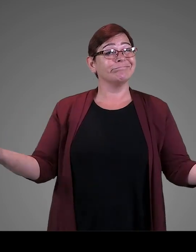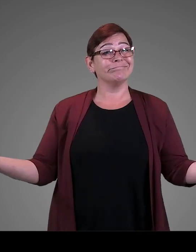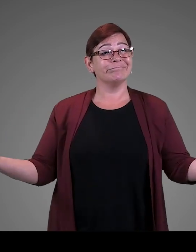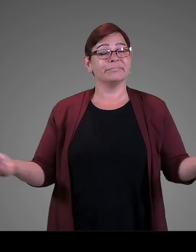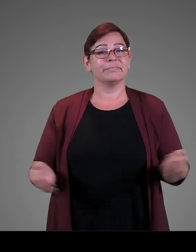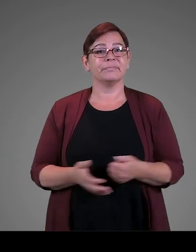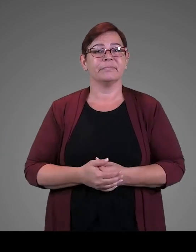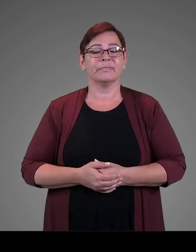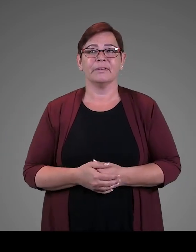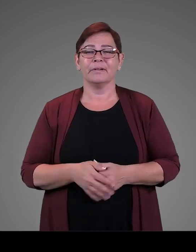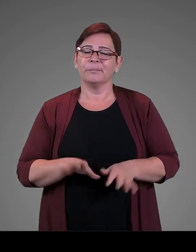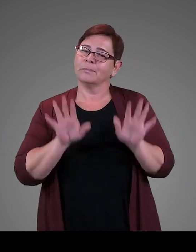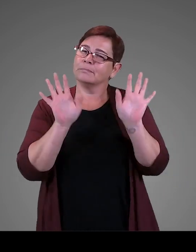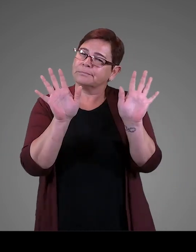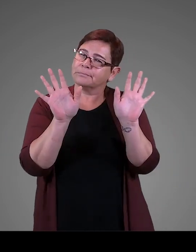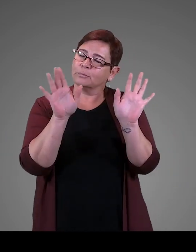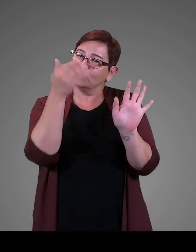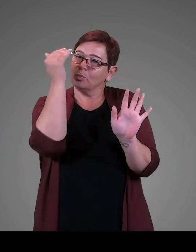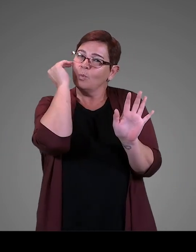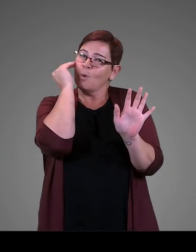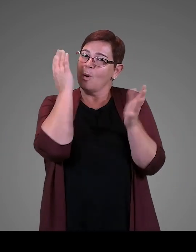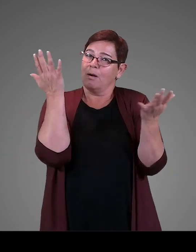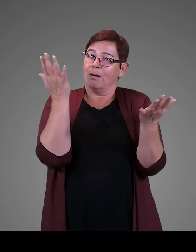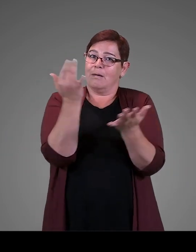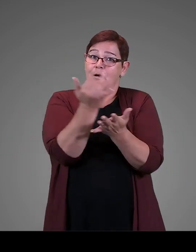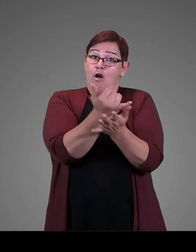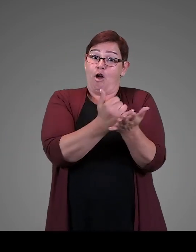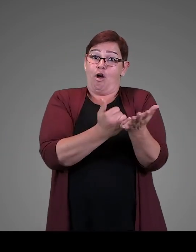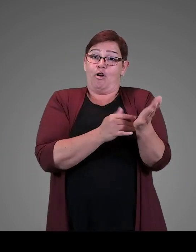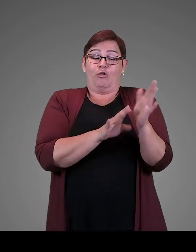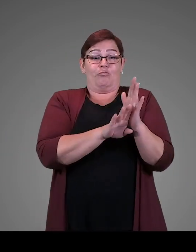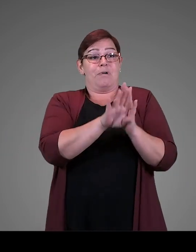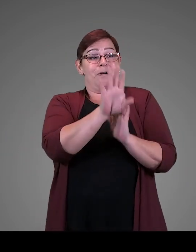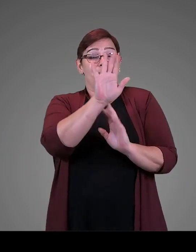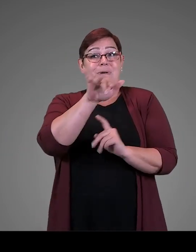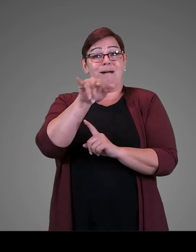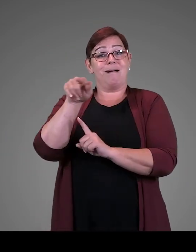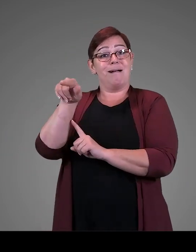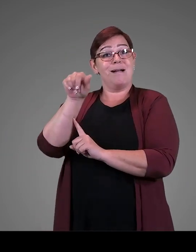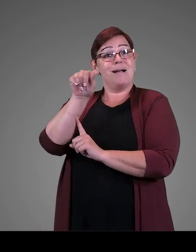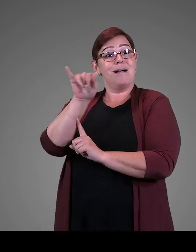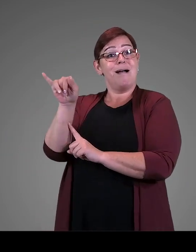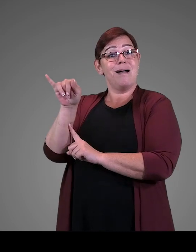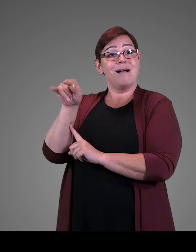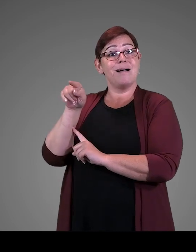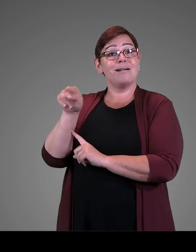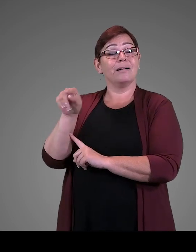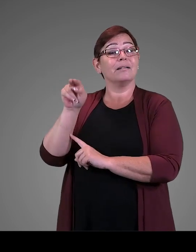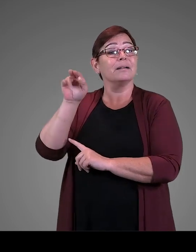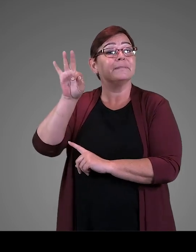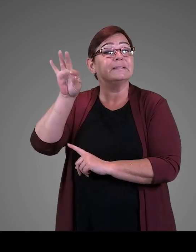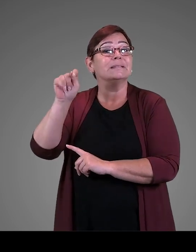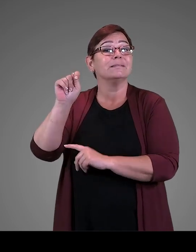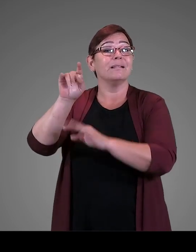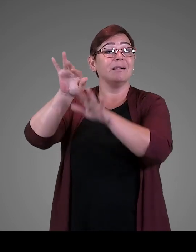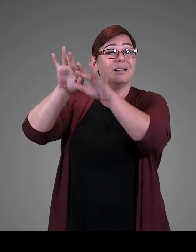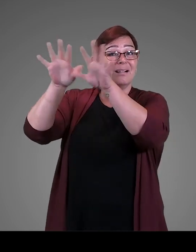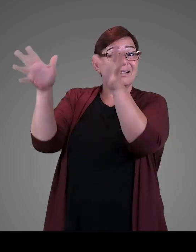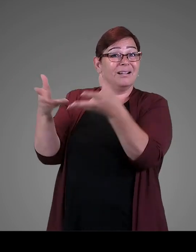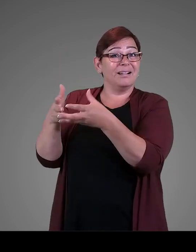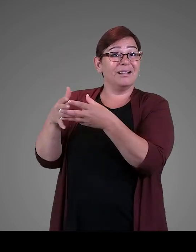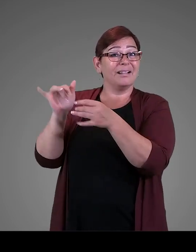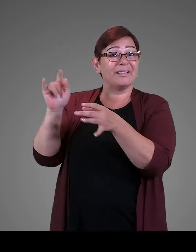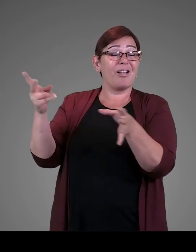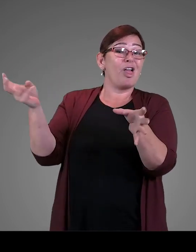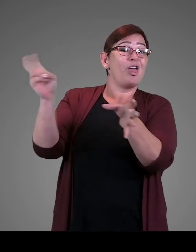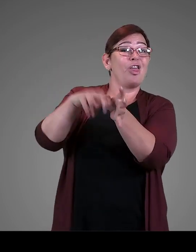sais, l'art créé par une intelligence artificielle, les NFT, puis tout ça, c'est qui a sauté dessus? C'est les galeries. C'est pas les